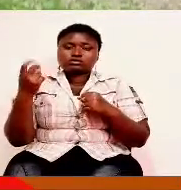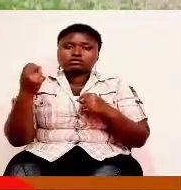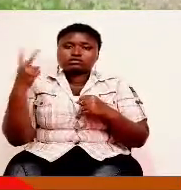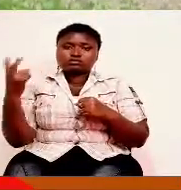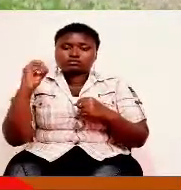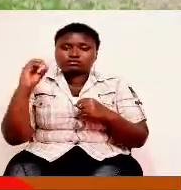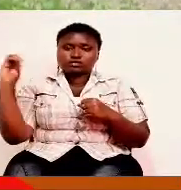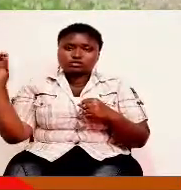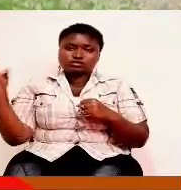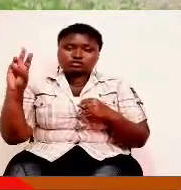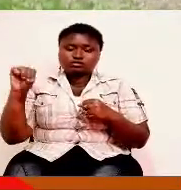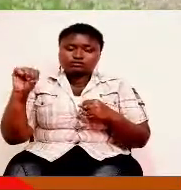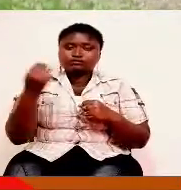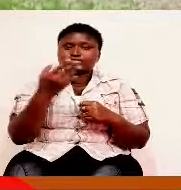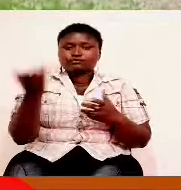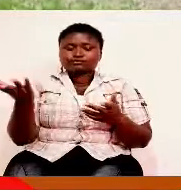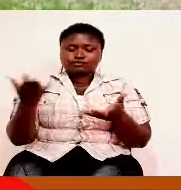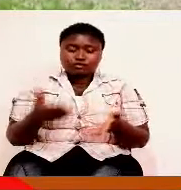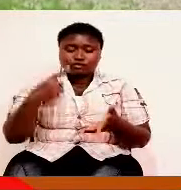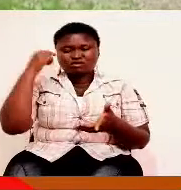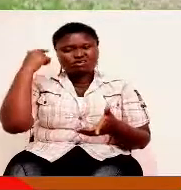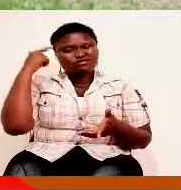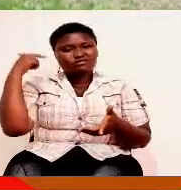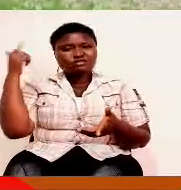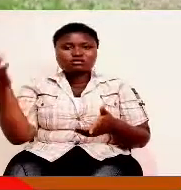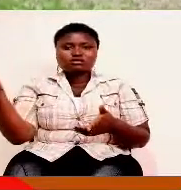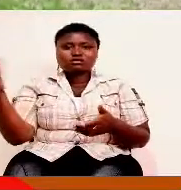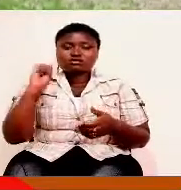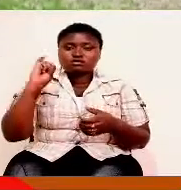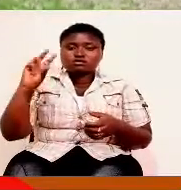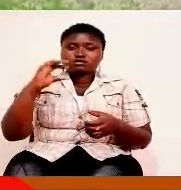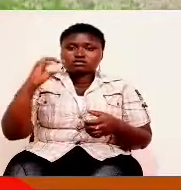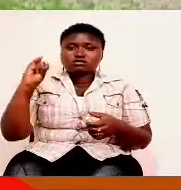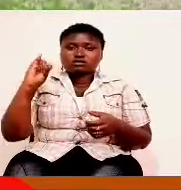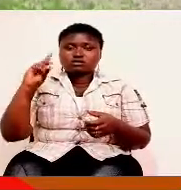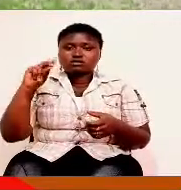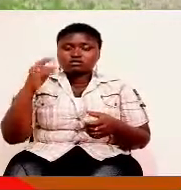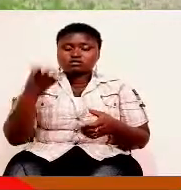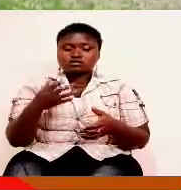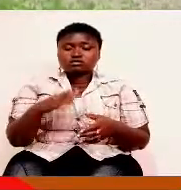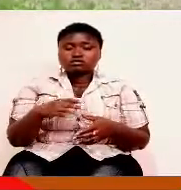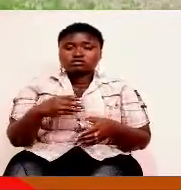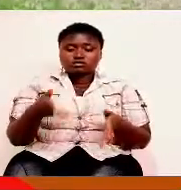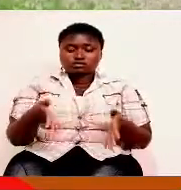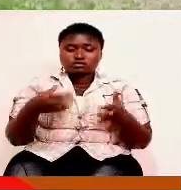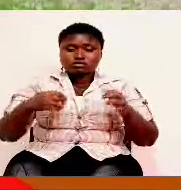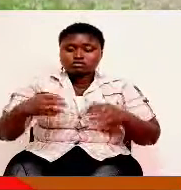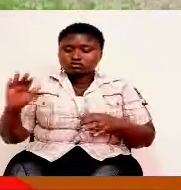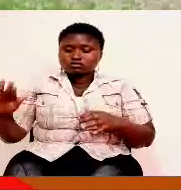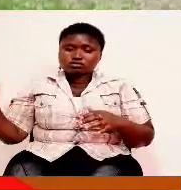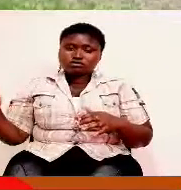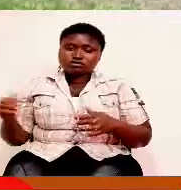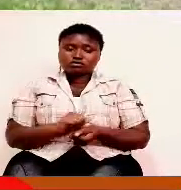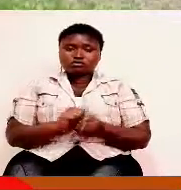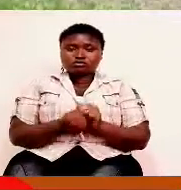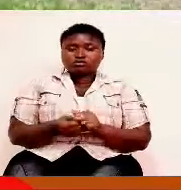ithatu kwoguo ngeciria gĩthomo gitũ gĩa science nĩ gĩkũimarĩka tondũ ciana ici iratindaga igĩthiĩ kũndũ gũgwĩtwo